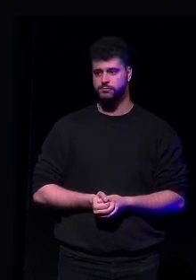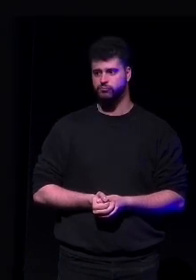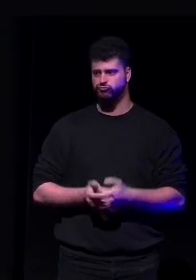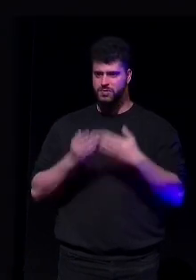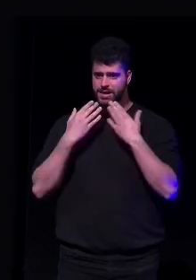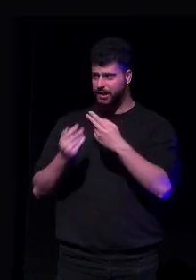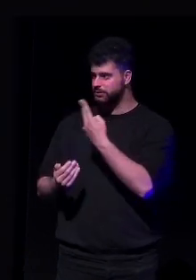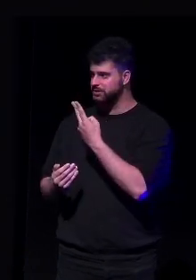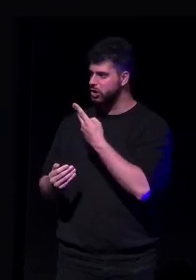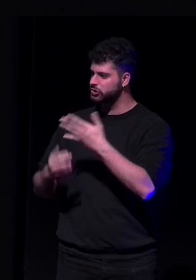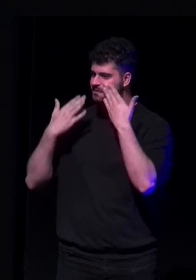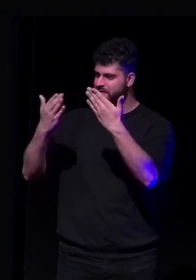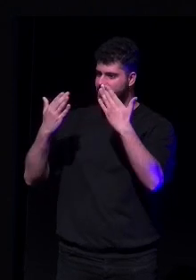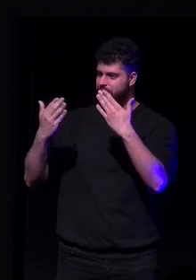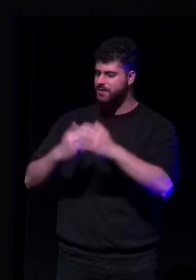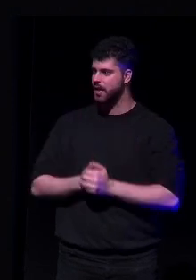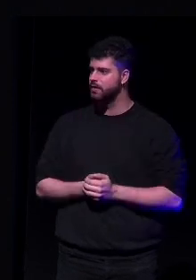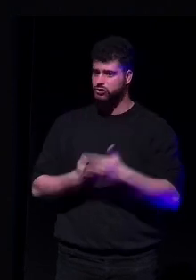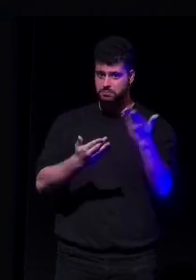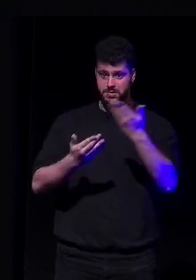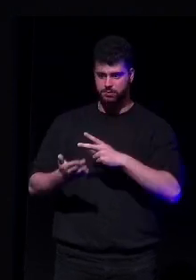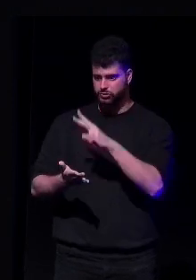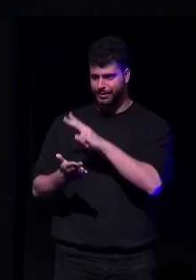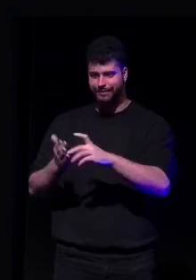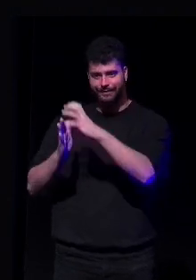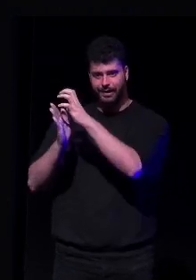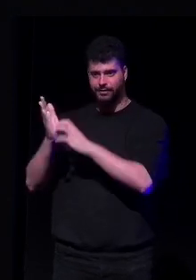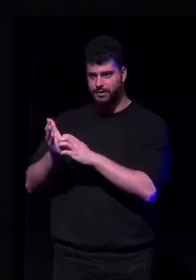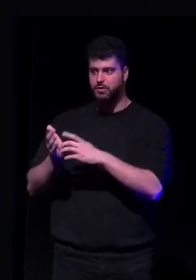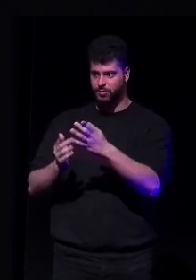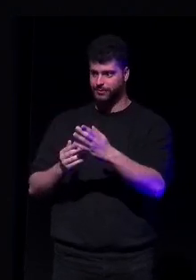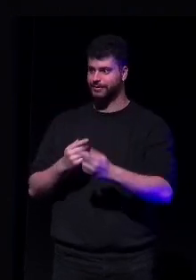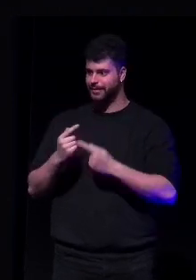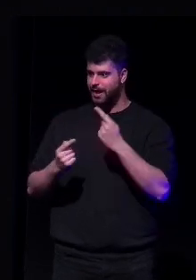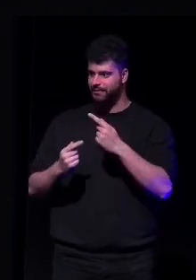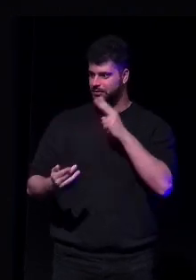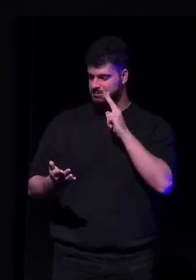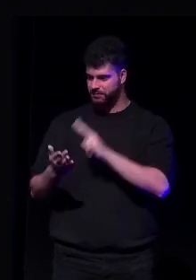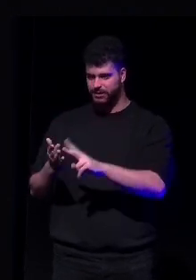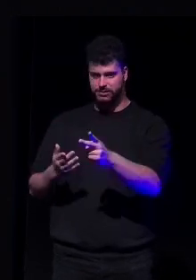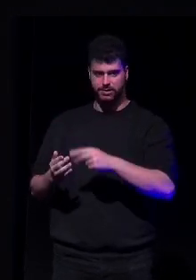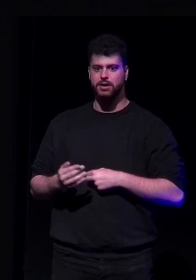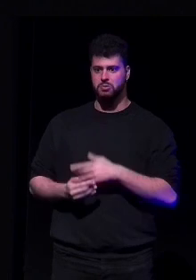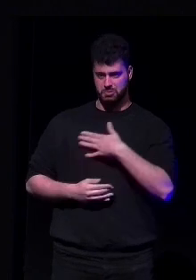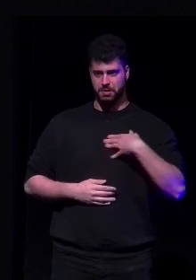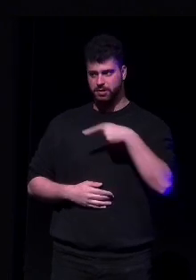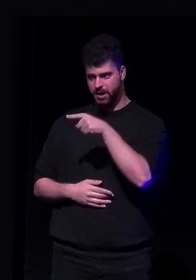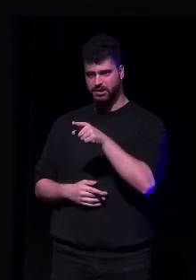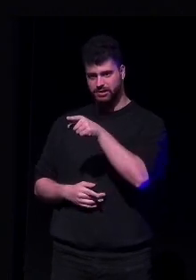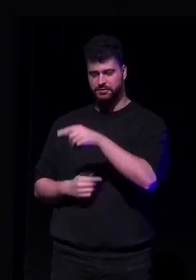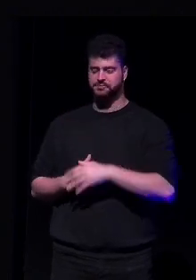Gràcies a tots dos i felicitats. Els convidem a llegir el reportatge perquè fa venir ganes d'enfilar-se en aquest circ que diuen de muntatges de 3.000